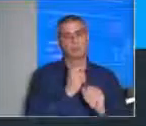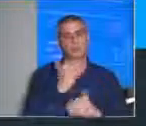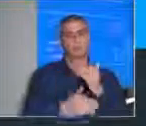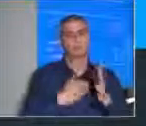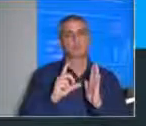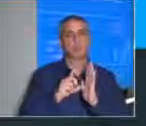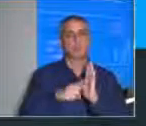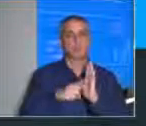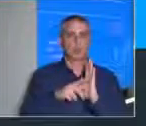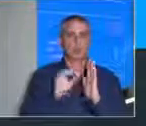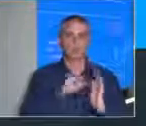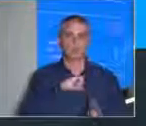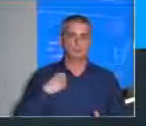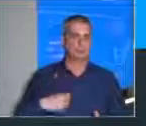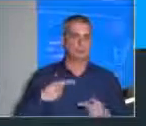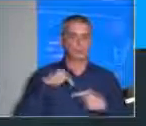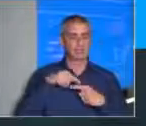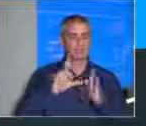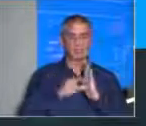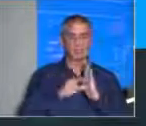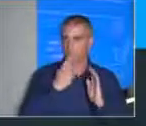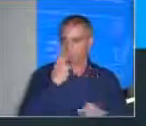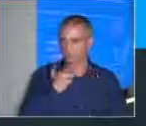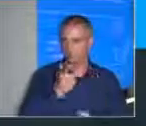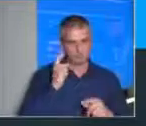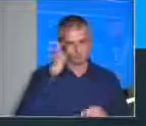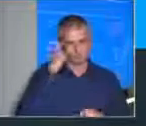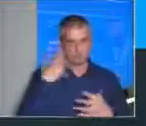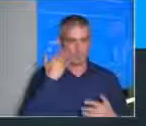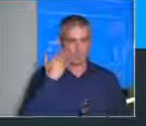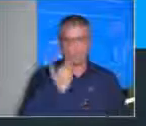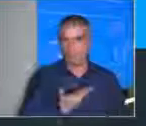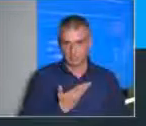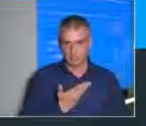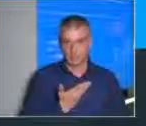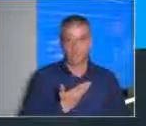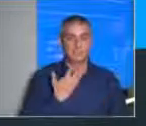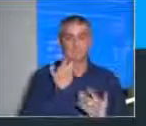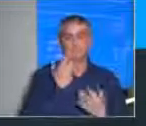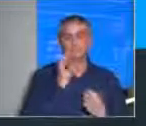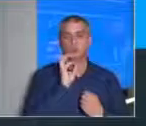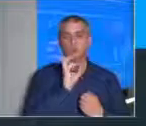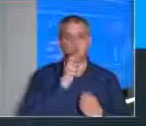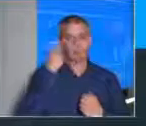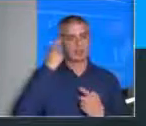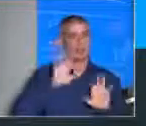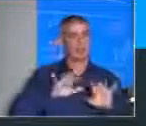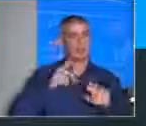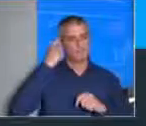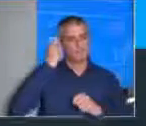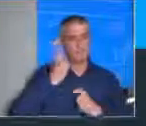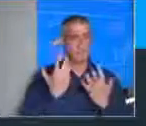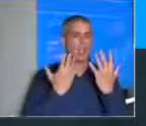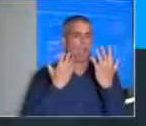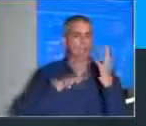ההתקדמות הטכנולוגית של סין, את היתרון הטכנולוגי. תראי, זה מה שמדאיג את האמריקאים. הסיפור של הבינה המלאכותית, הביג